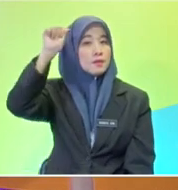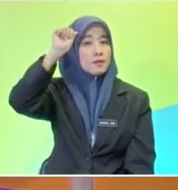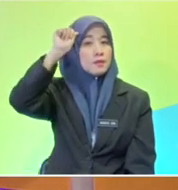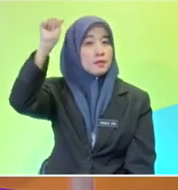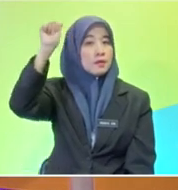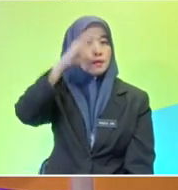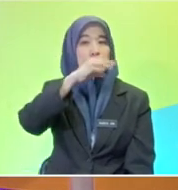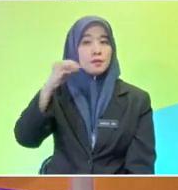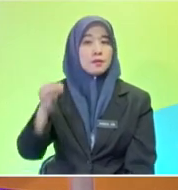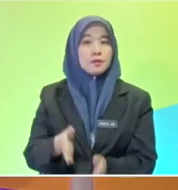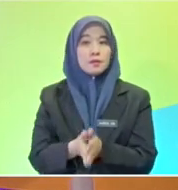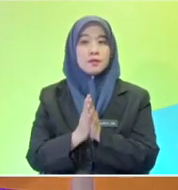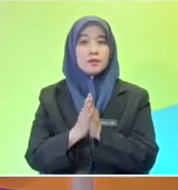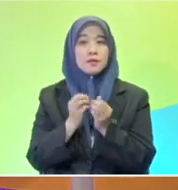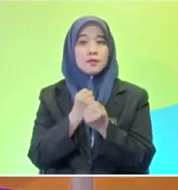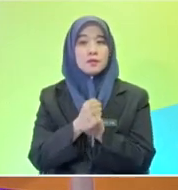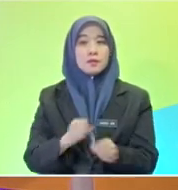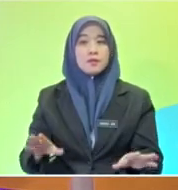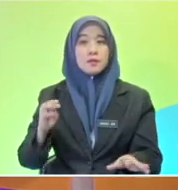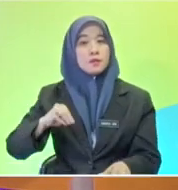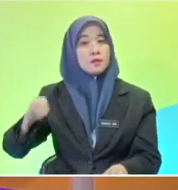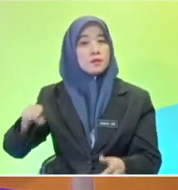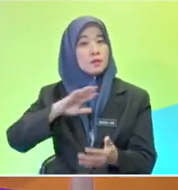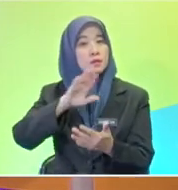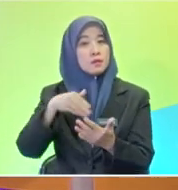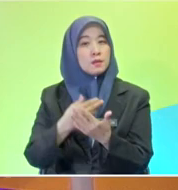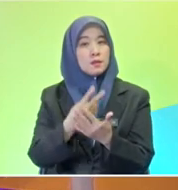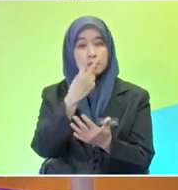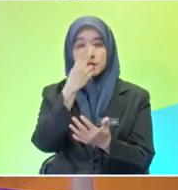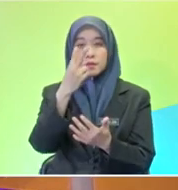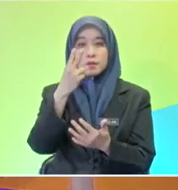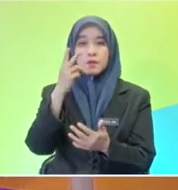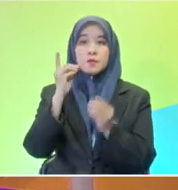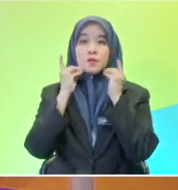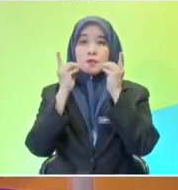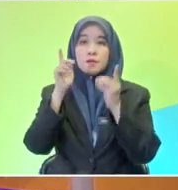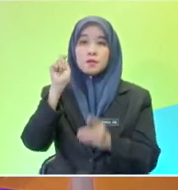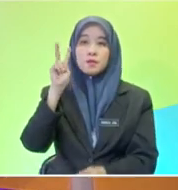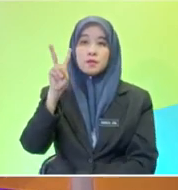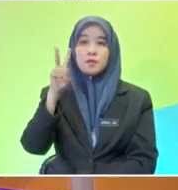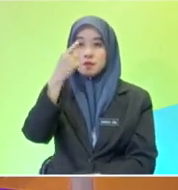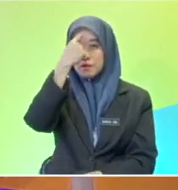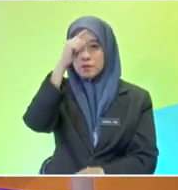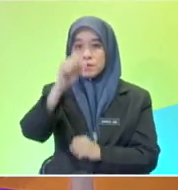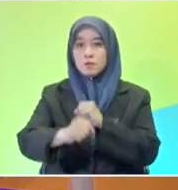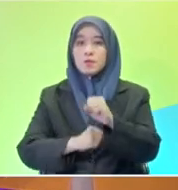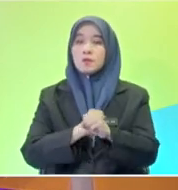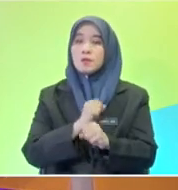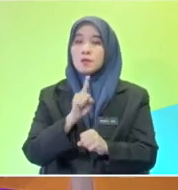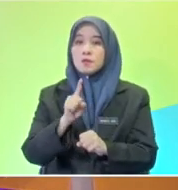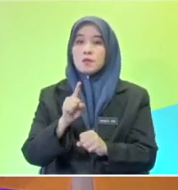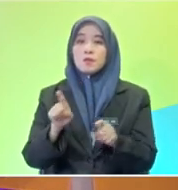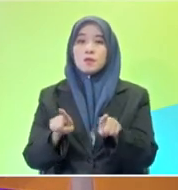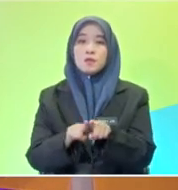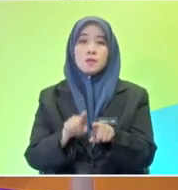Assalamualaikum dan salam sejahtera murid-murid semua. Anda sedang menonton rancangan Didik TV KPM bagi slot tahap 1 bersama saya